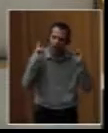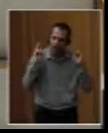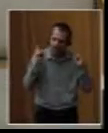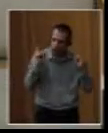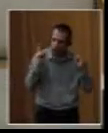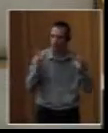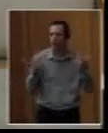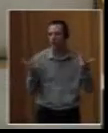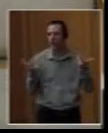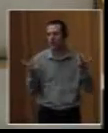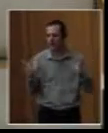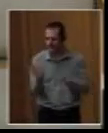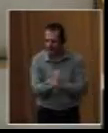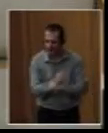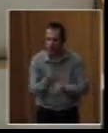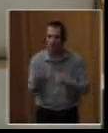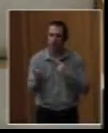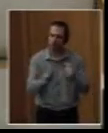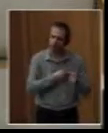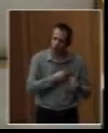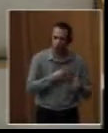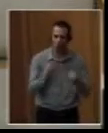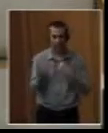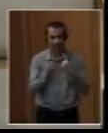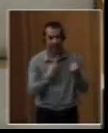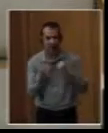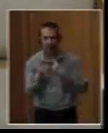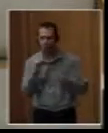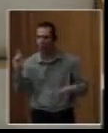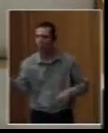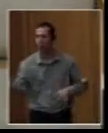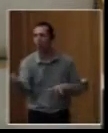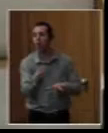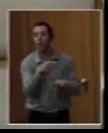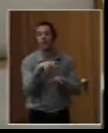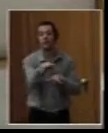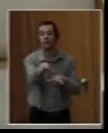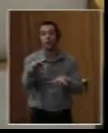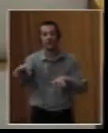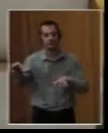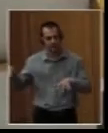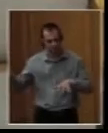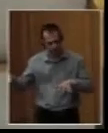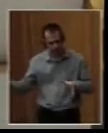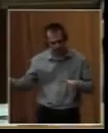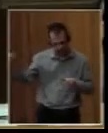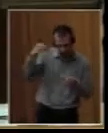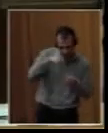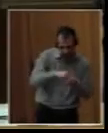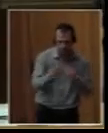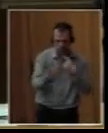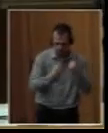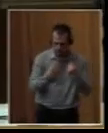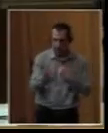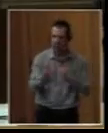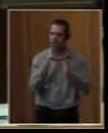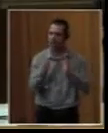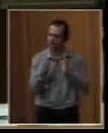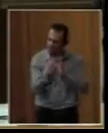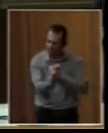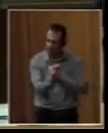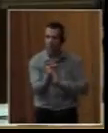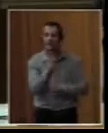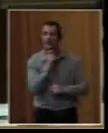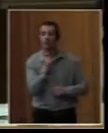γόνιμο διάλογο μεταξύ όλων των εμπλεκομένων φορέων να υπάρξουν οι απαραίτητες βελτιώσεις τόσο στην πολιτική αλλά